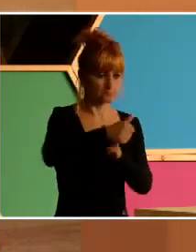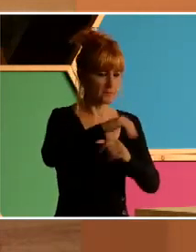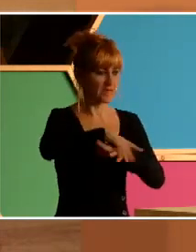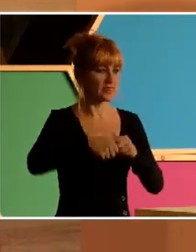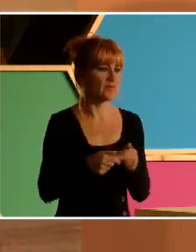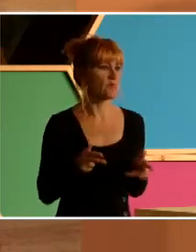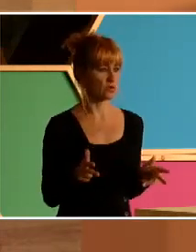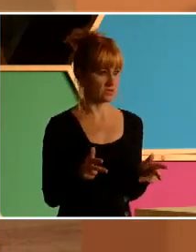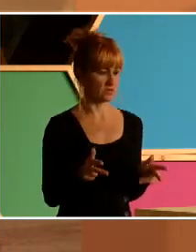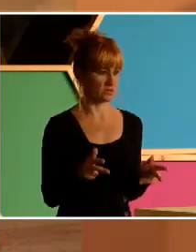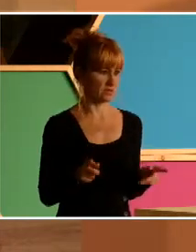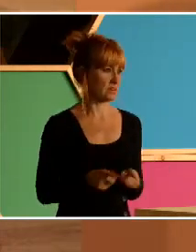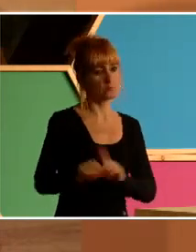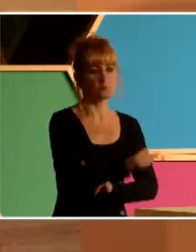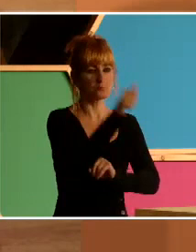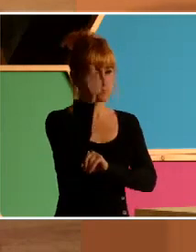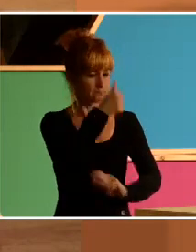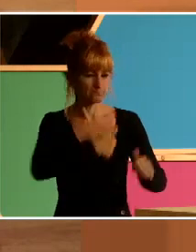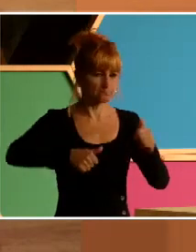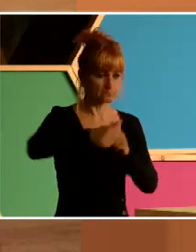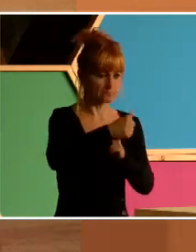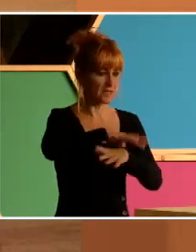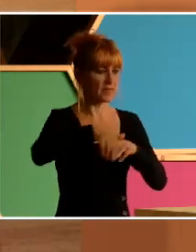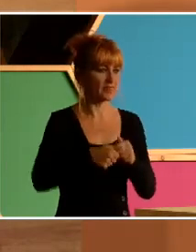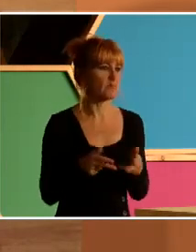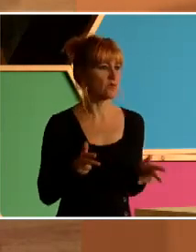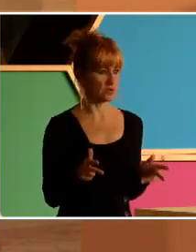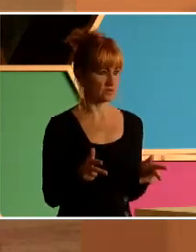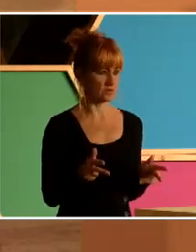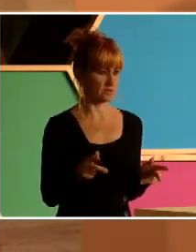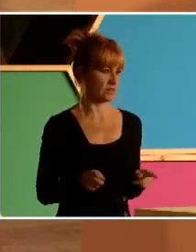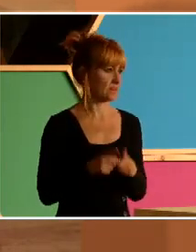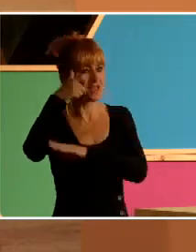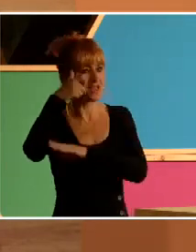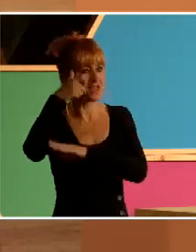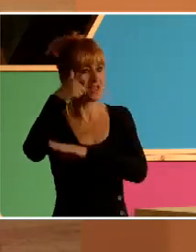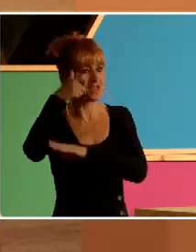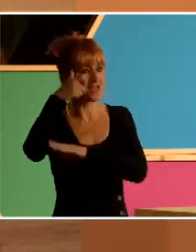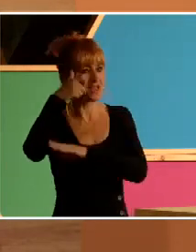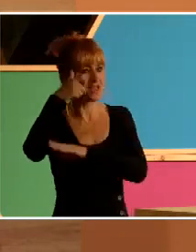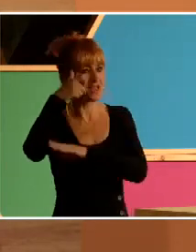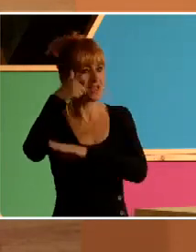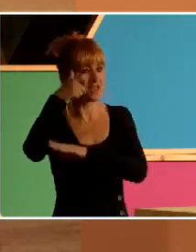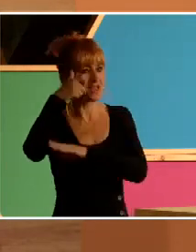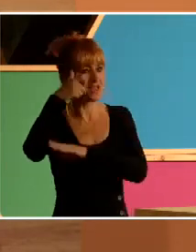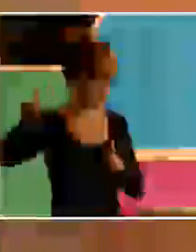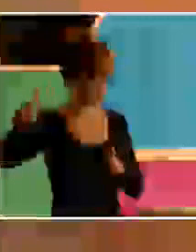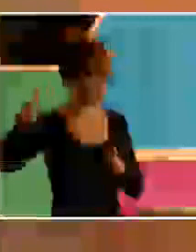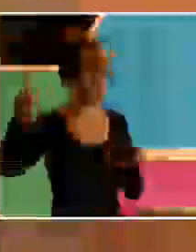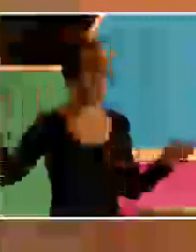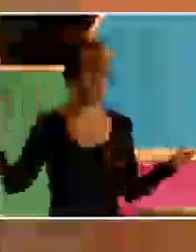lluita partidista ni de les negociacions la defensa dels drets humans. I aquí ens hem de trobar, els demòcrates, i